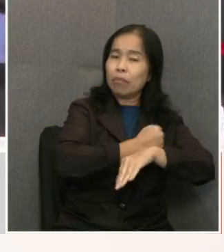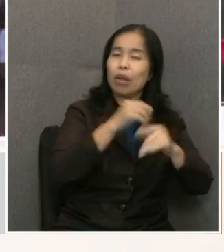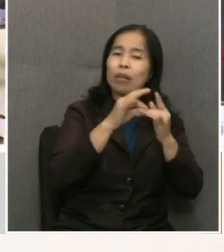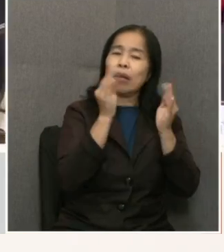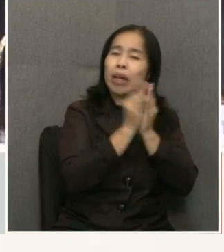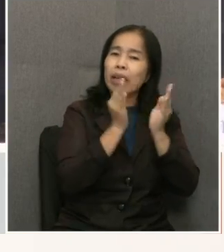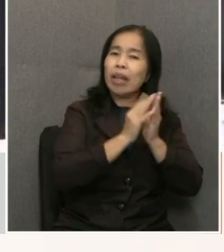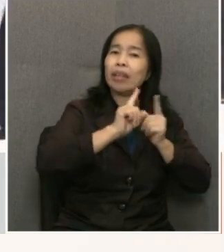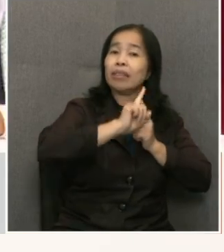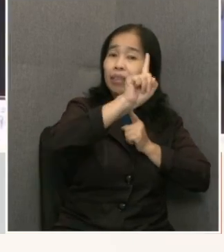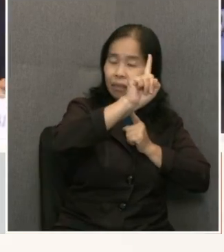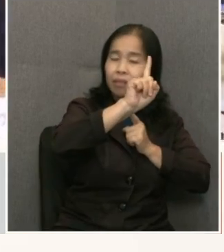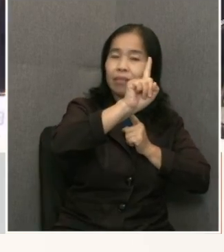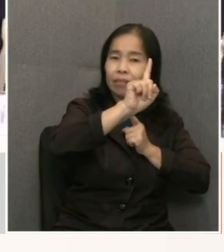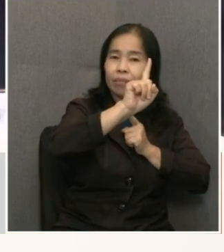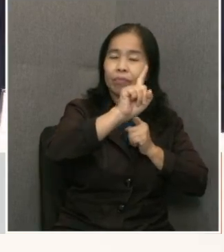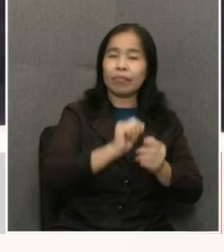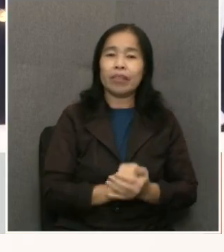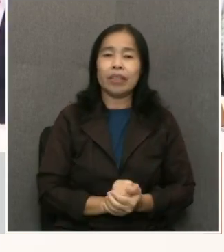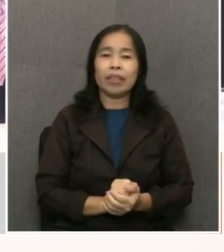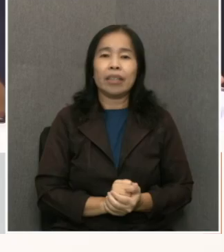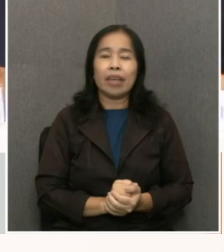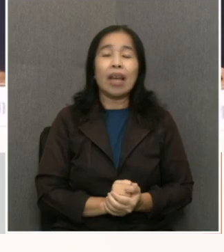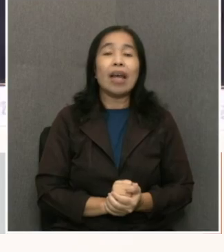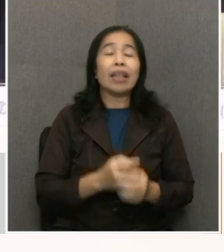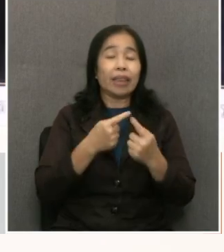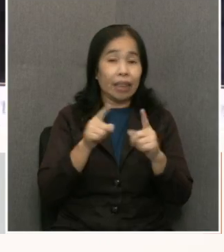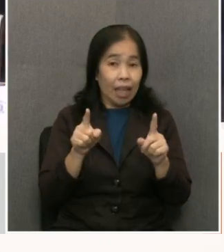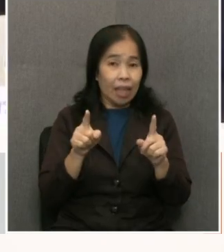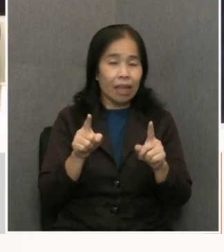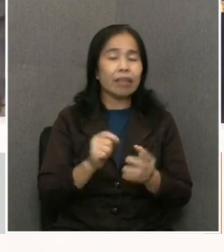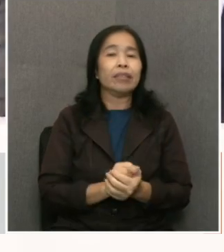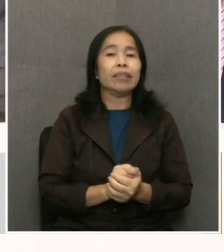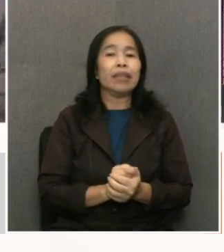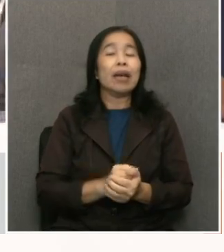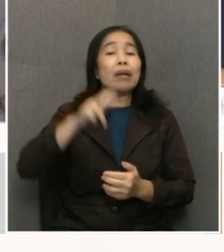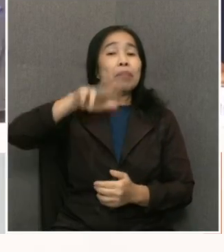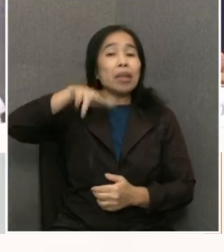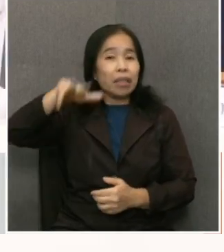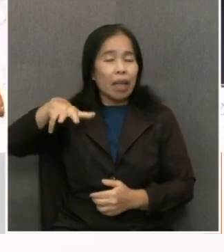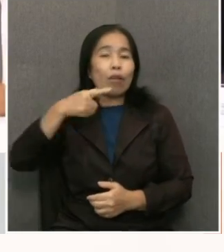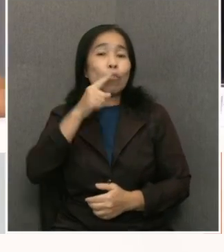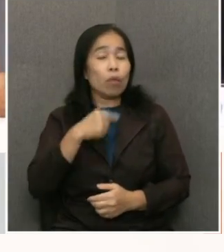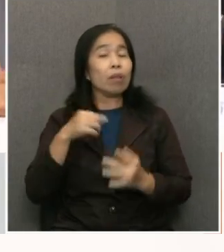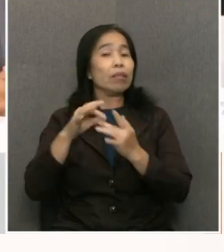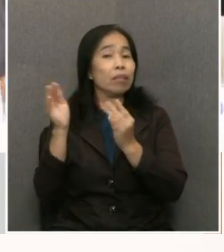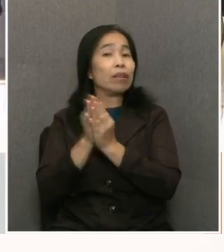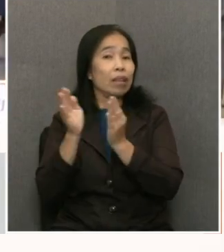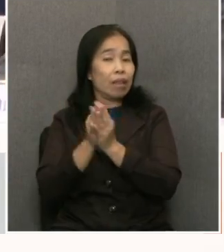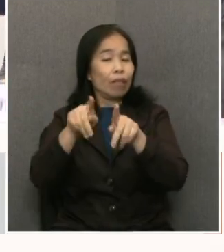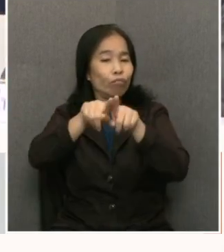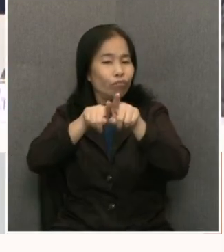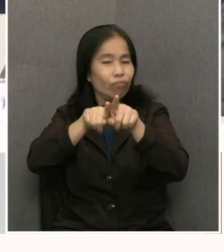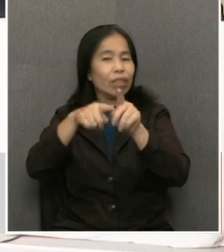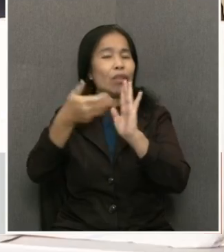ำดับที่1มาครอบครองนะครับแต่อีกมุมนึงเนี่ยพรรคเพื่อไทยเขาก็บอกเหมือนกันว่าเขามีคะแนนเสียงห่างจากก้าวไกลเนี่ยแค่10